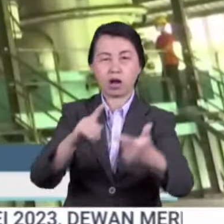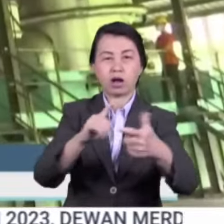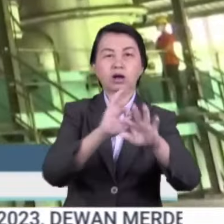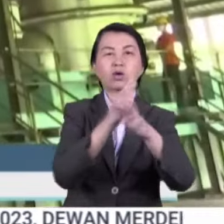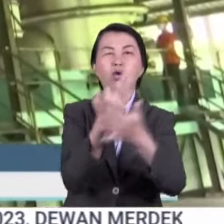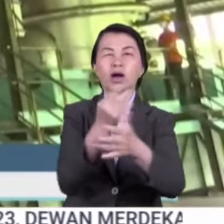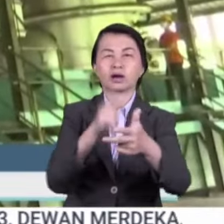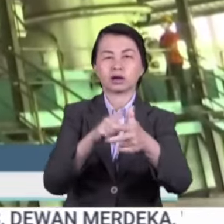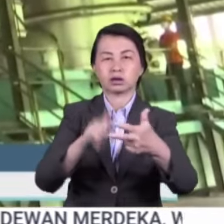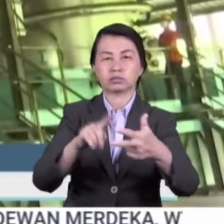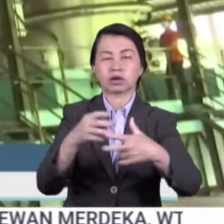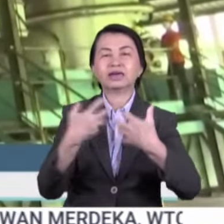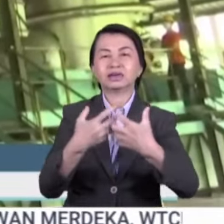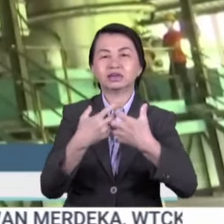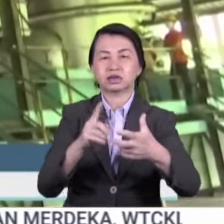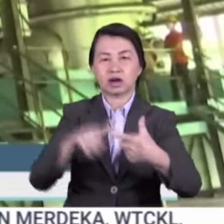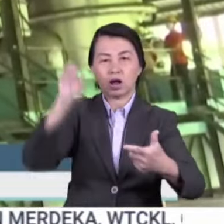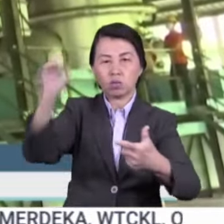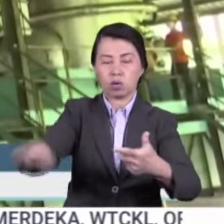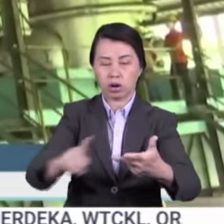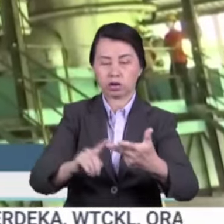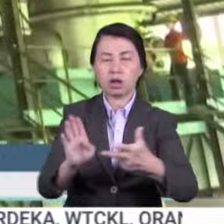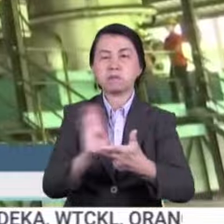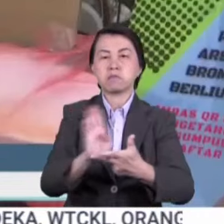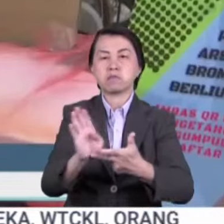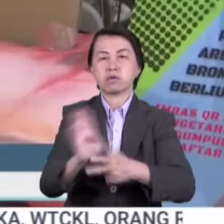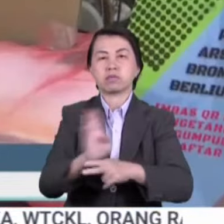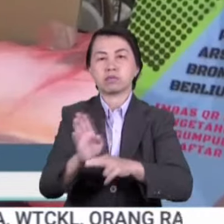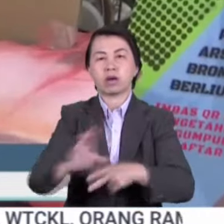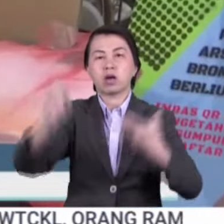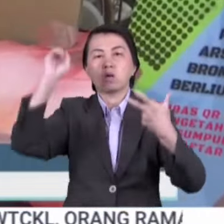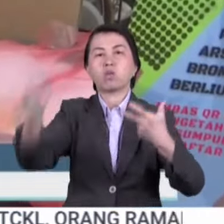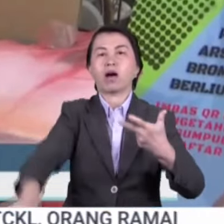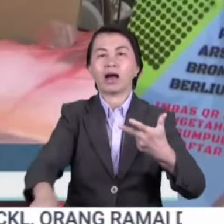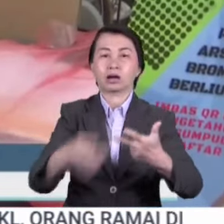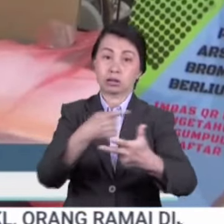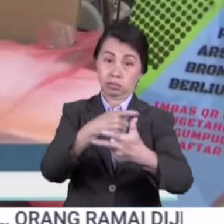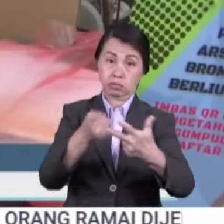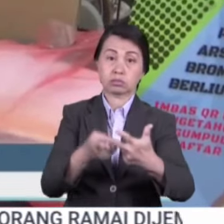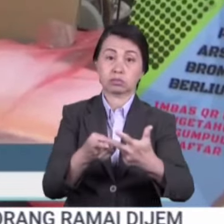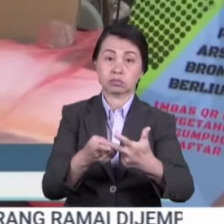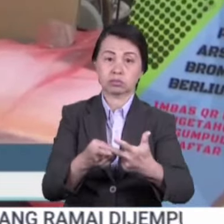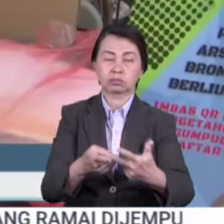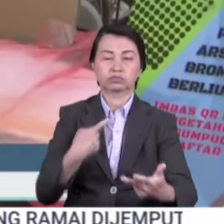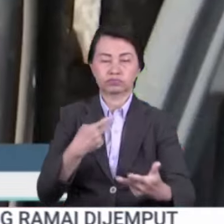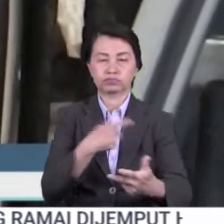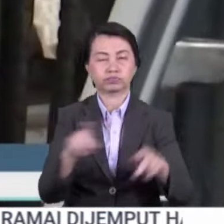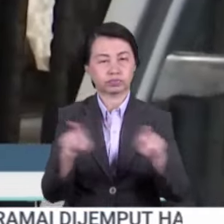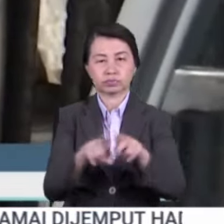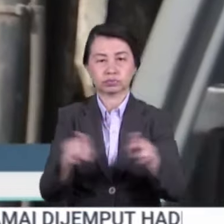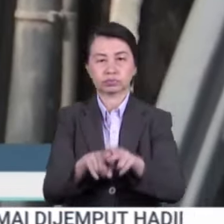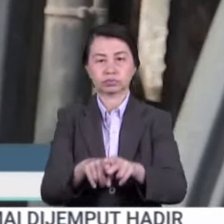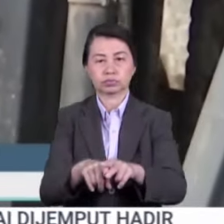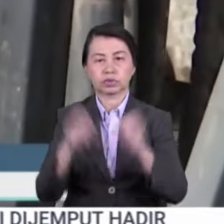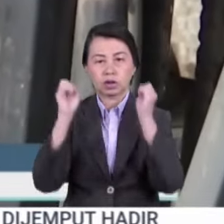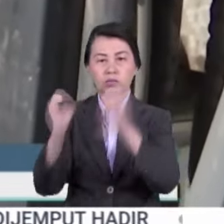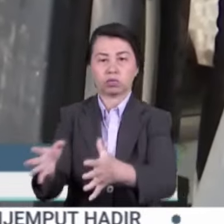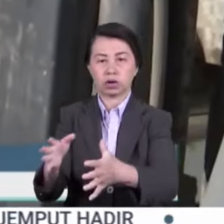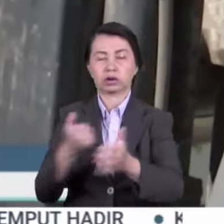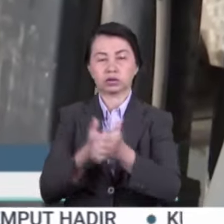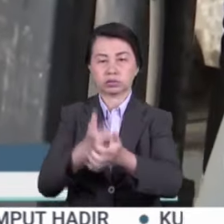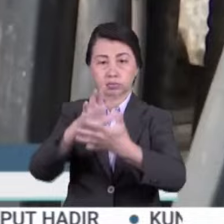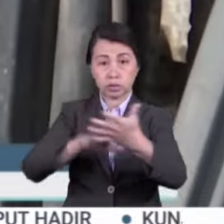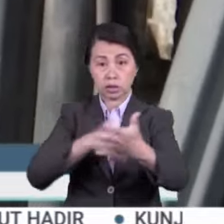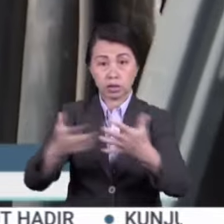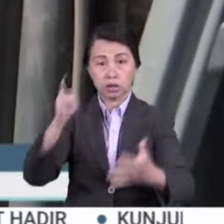daripada industri, dan yang ketiga daripada komersial lah. Dan pelupusan e-waste ni, dia e-waste kita kategorikan sebagai buangan terjadual di